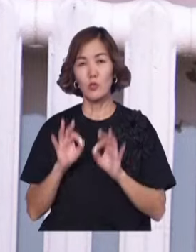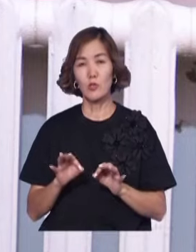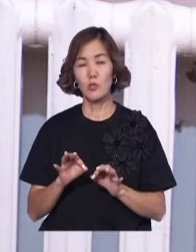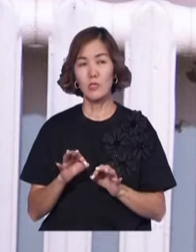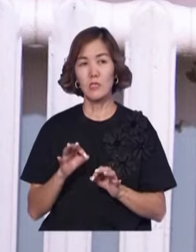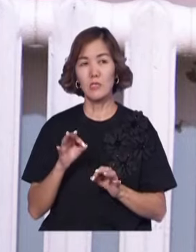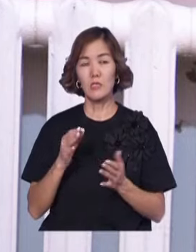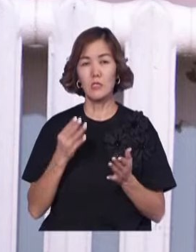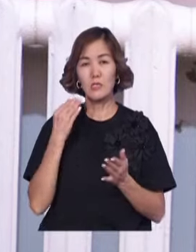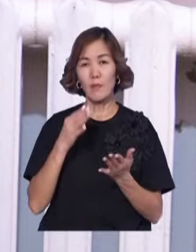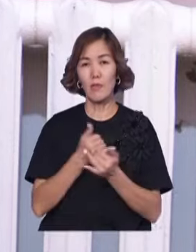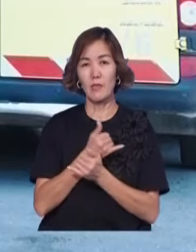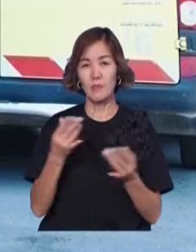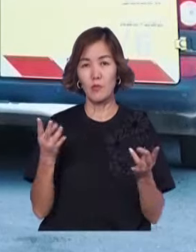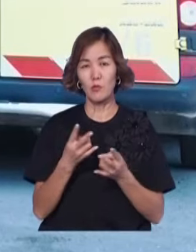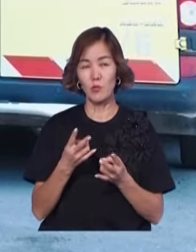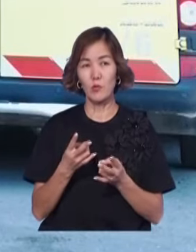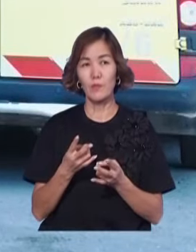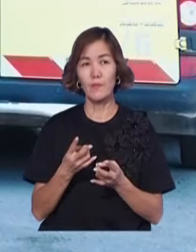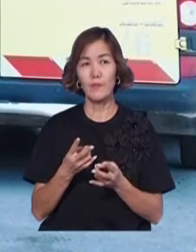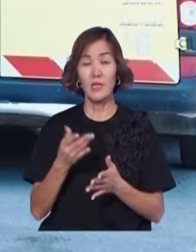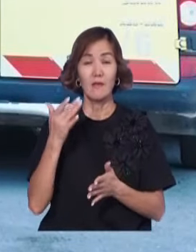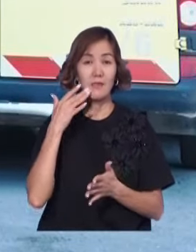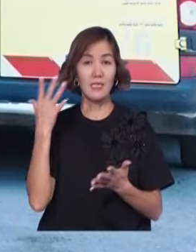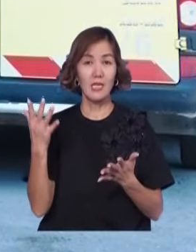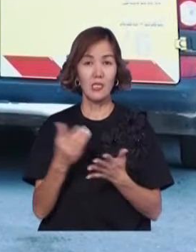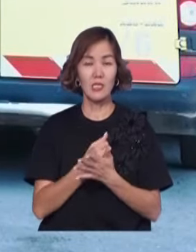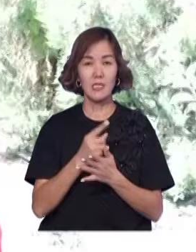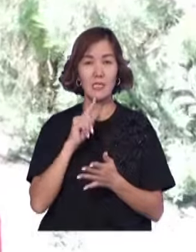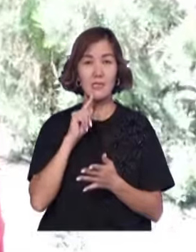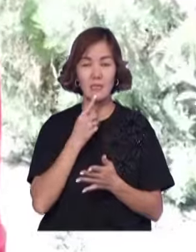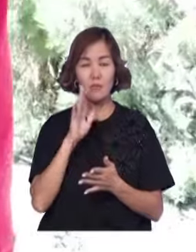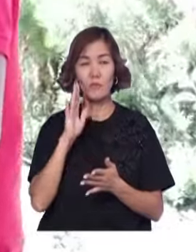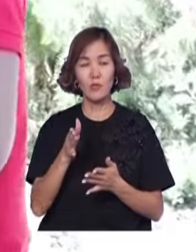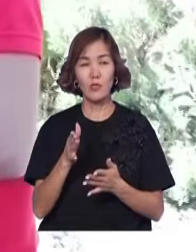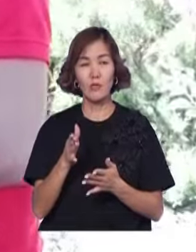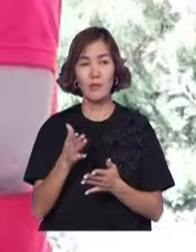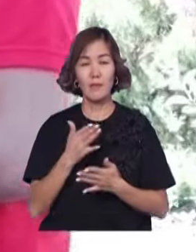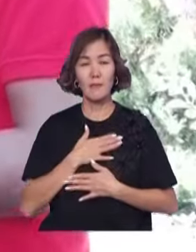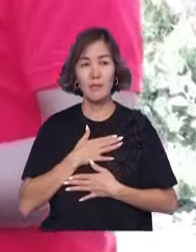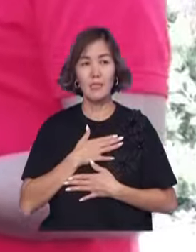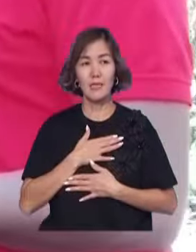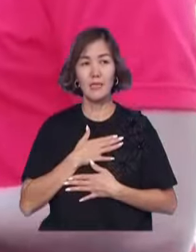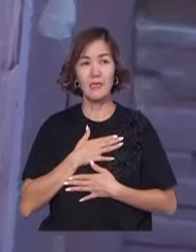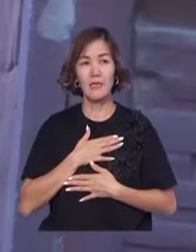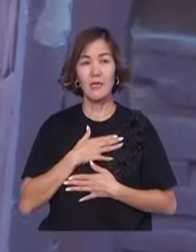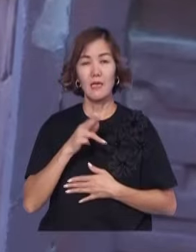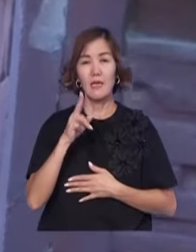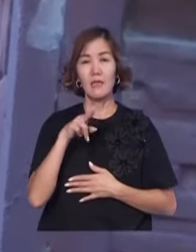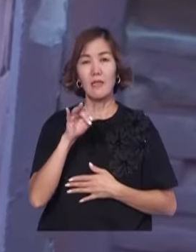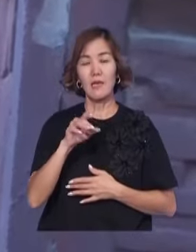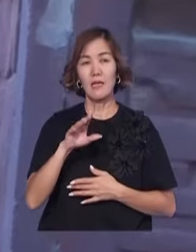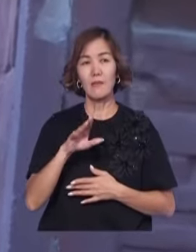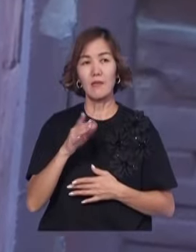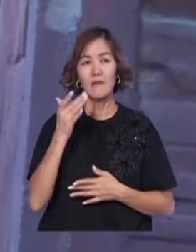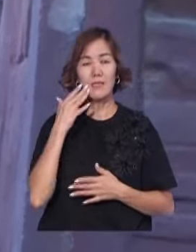сапалы медициналық көмек көрсету. Кез келген жетістік оңайға келмейтіні белгілі. Біз Дархандай дарабоз әріптесімізбен